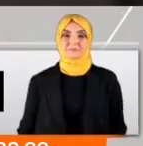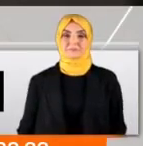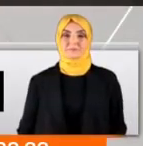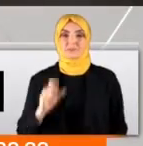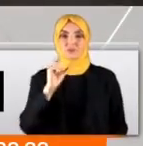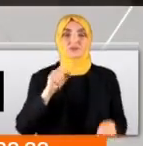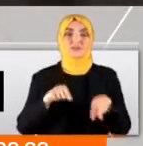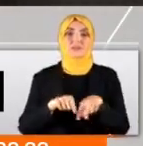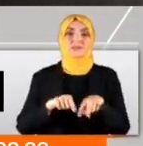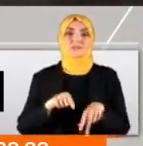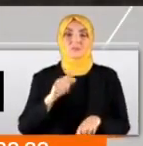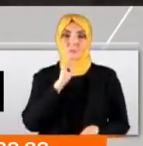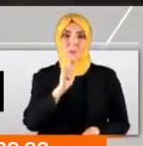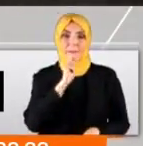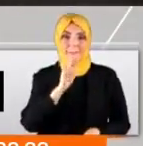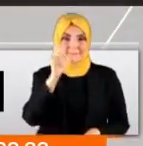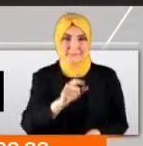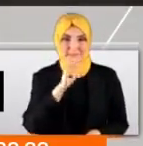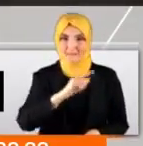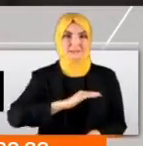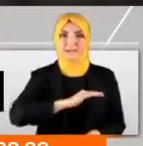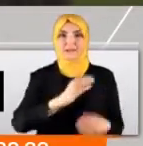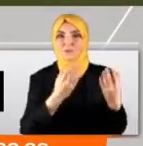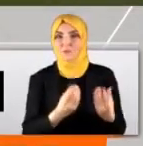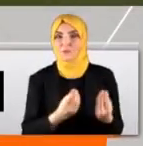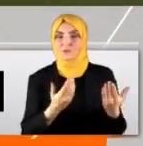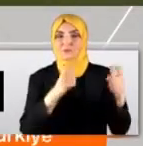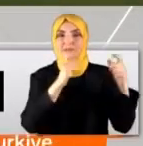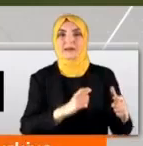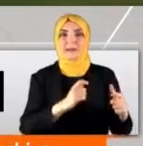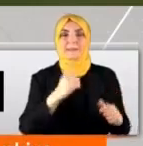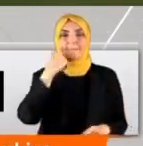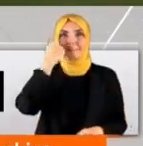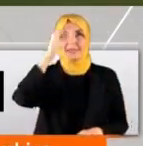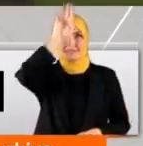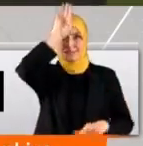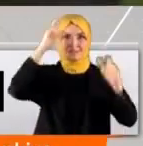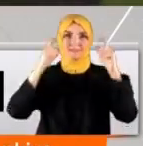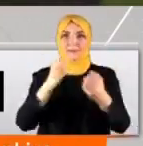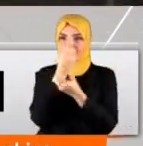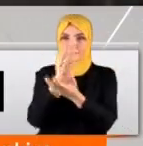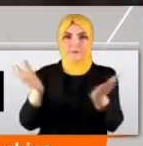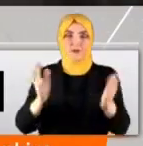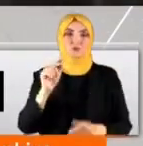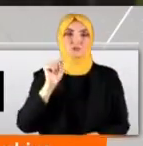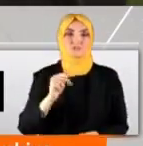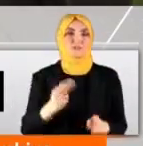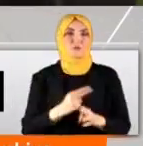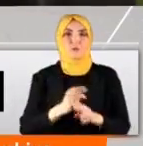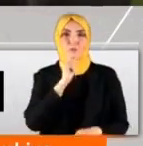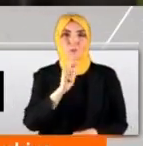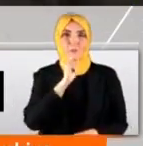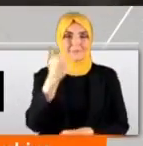CNN International muhabiri nin saldırıya uğradığı yer Beyaz Sarayın bahçesi deneyimli muhabir yayına hazırlanırken